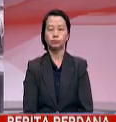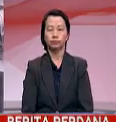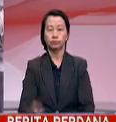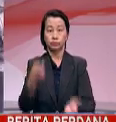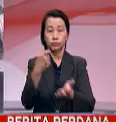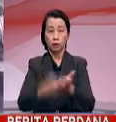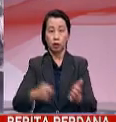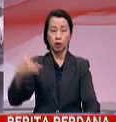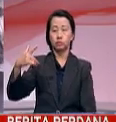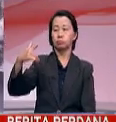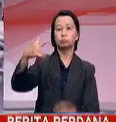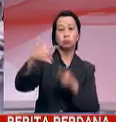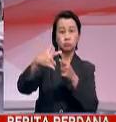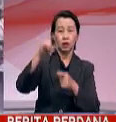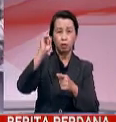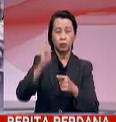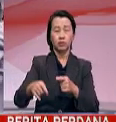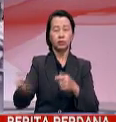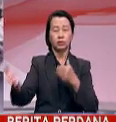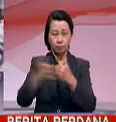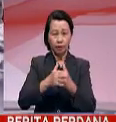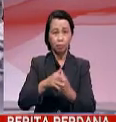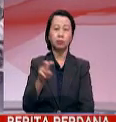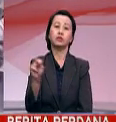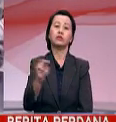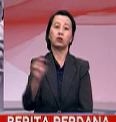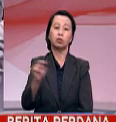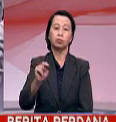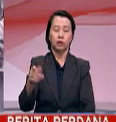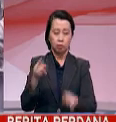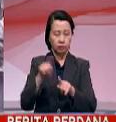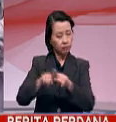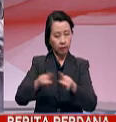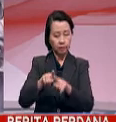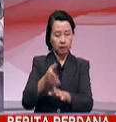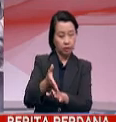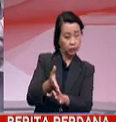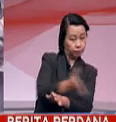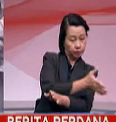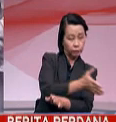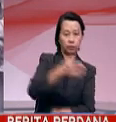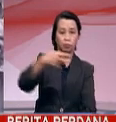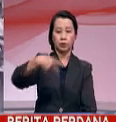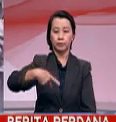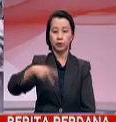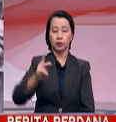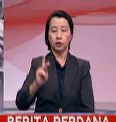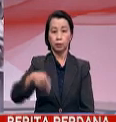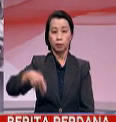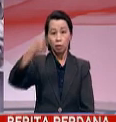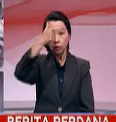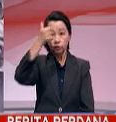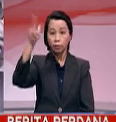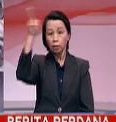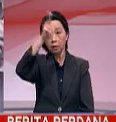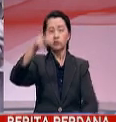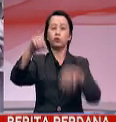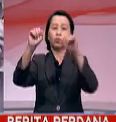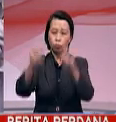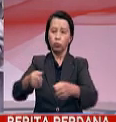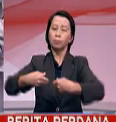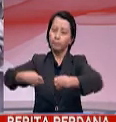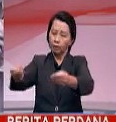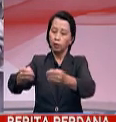Harga tiket penerbangan perlu kembali pada harga asal seperti sebelum Perintah Kawalan Pergerakan PKP kerana kerajaan telah membenarkan